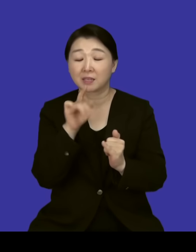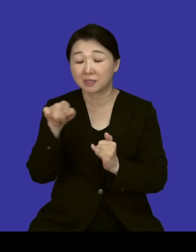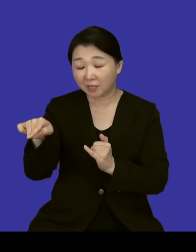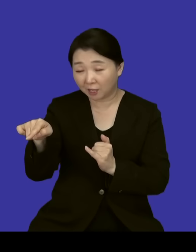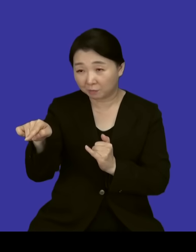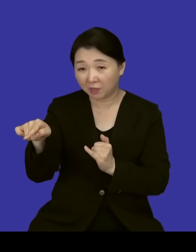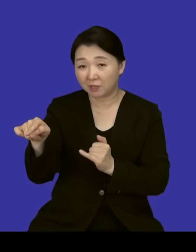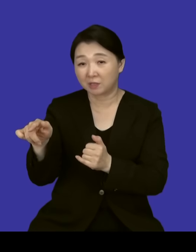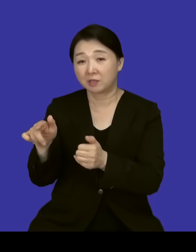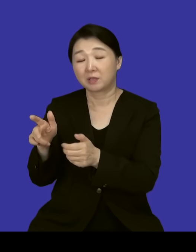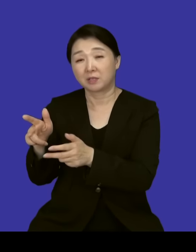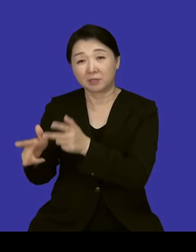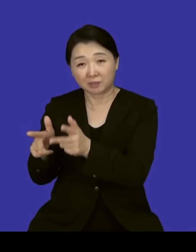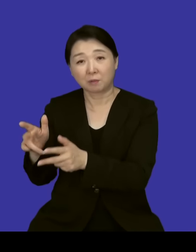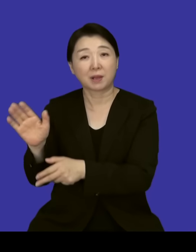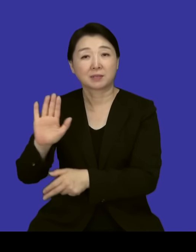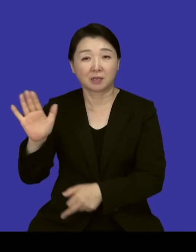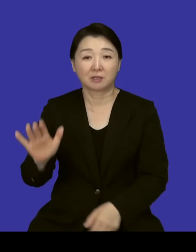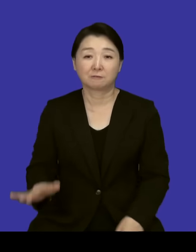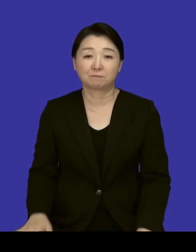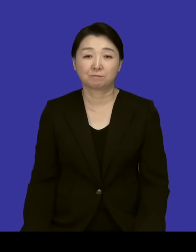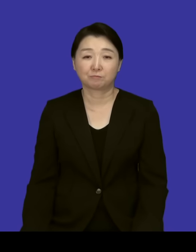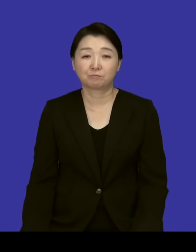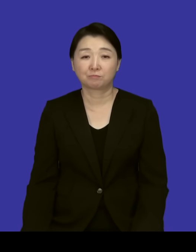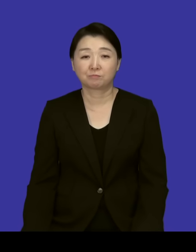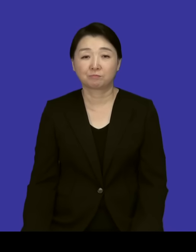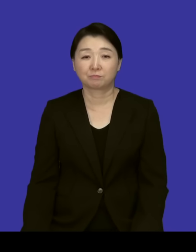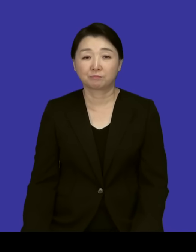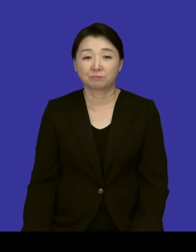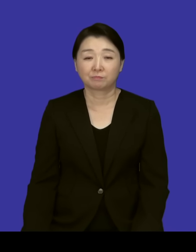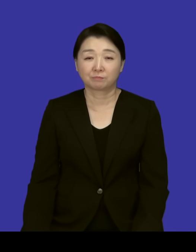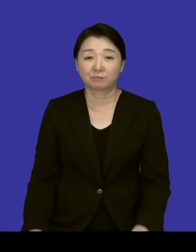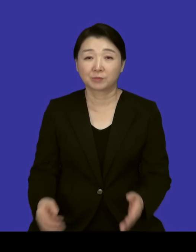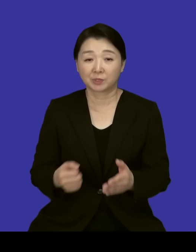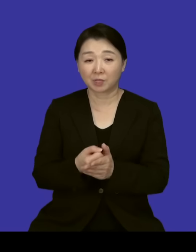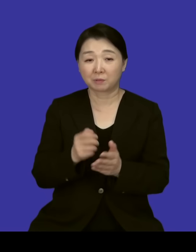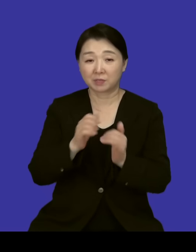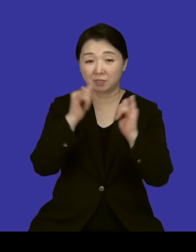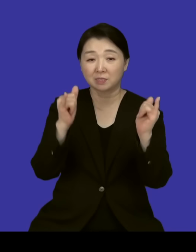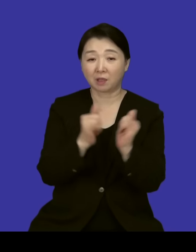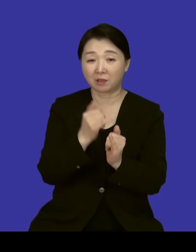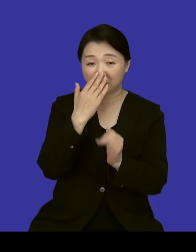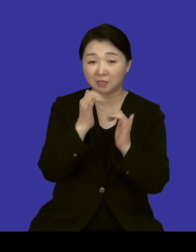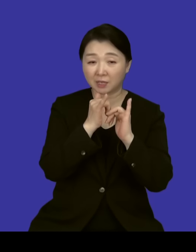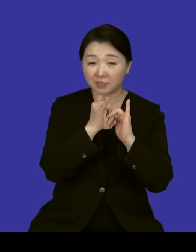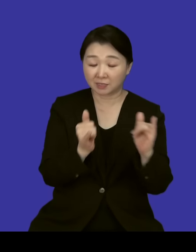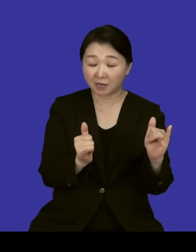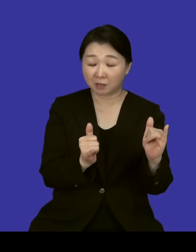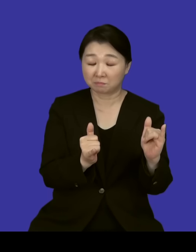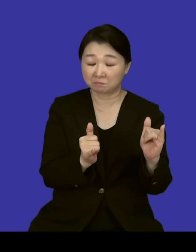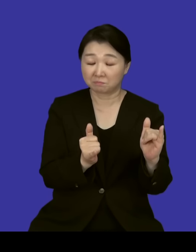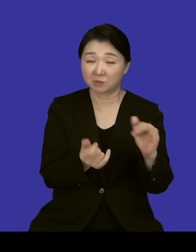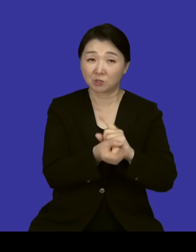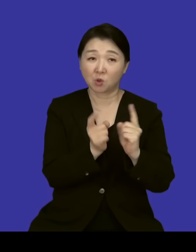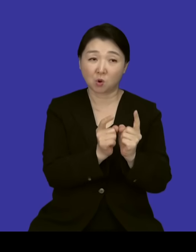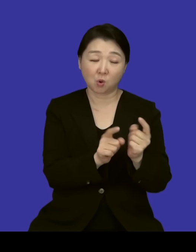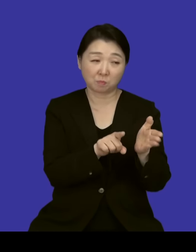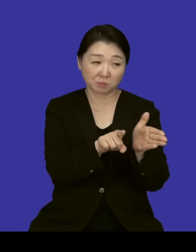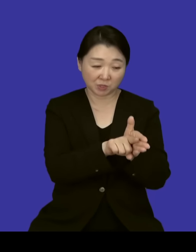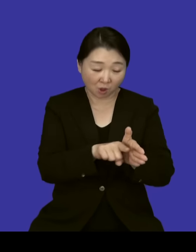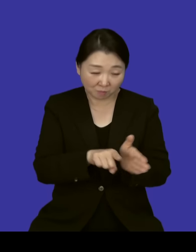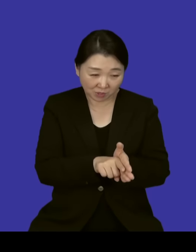사람하고 비즈니스 안 하겠죠. 네. 그래서 이 사회는 착한 사람과 착한 사람이 신뢰가